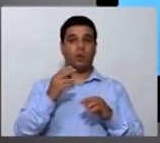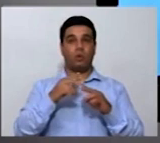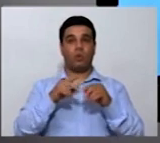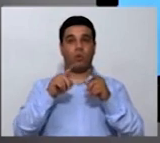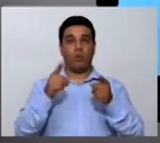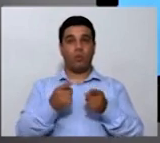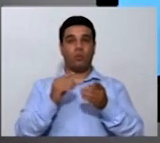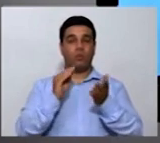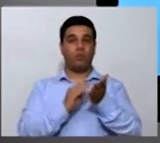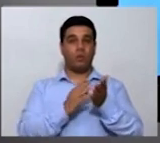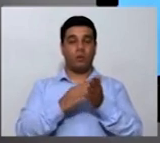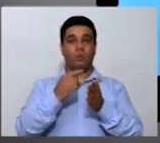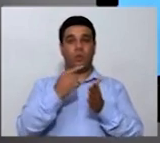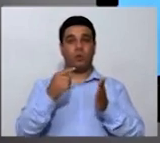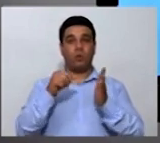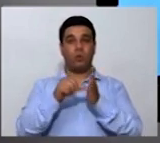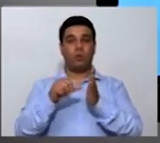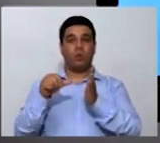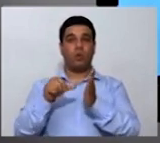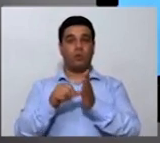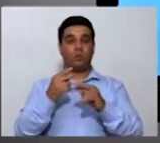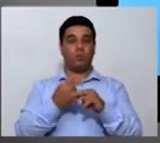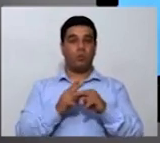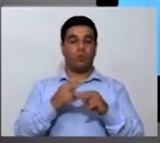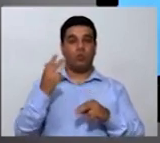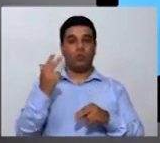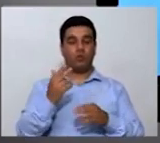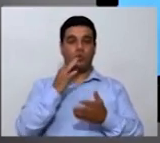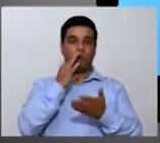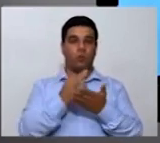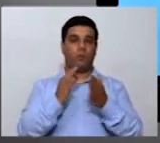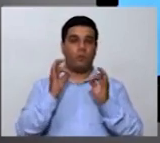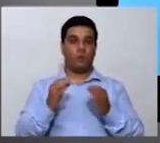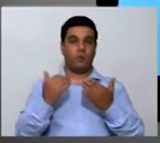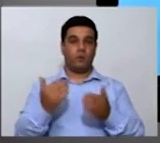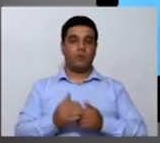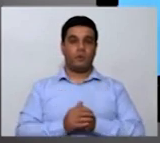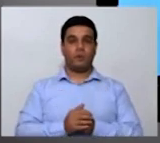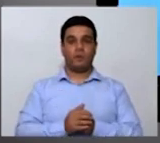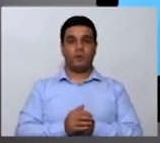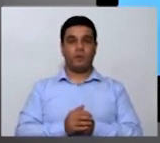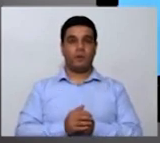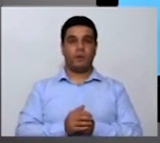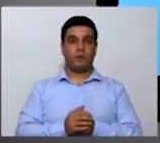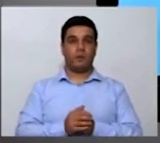qovuslar qo'yar ekanmiz. -6 dan 6 gacha. Bu esa 3-chi javob ekan.